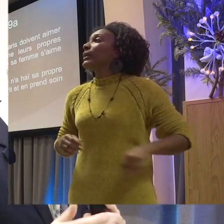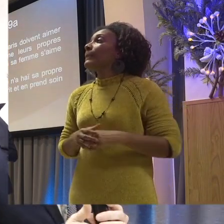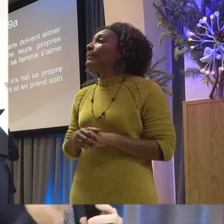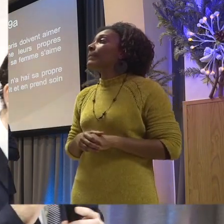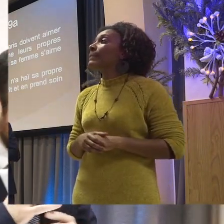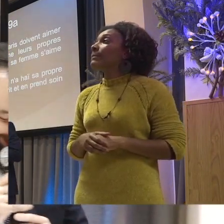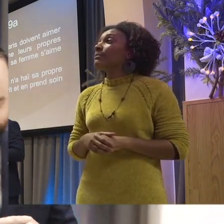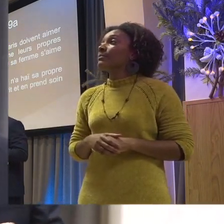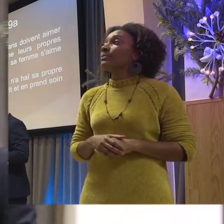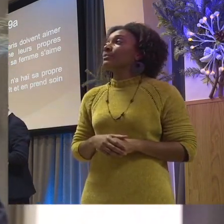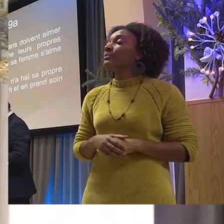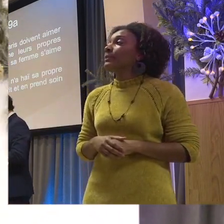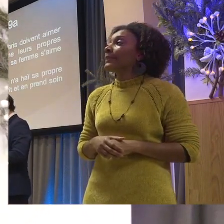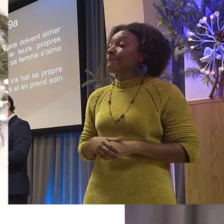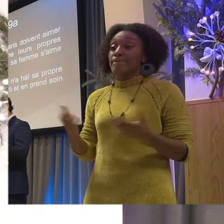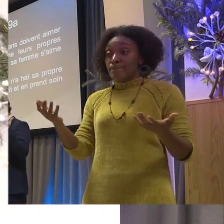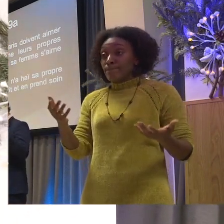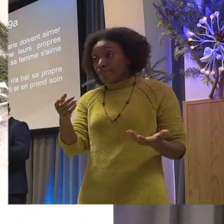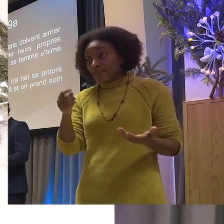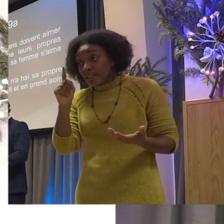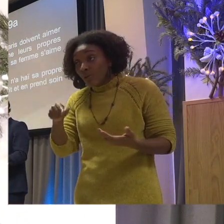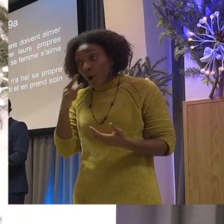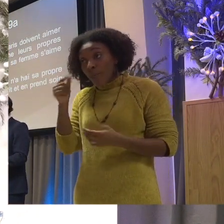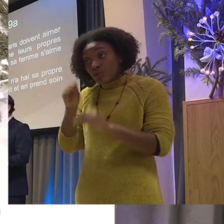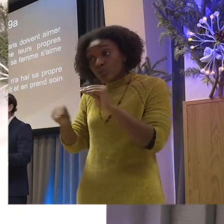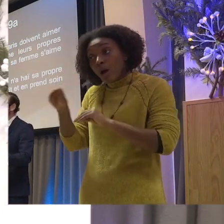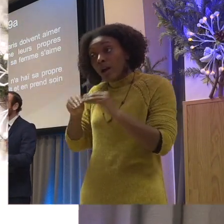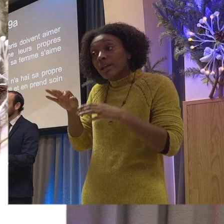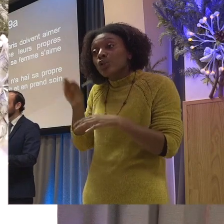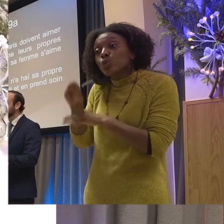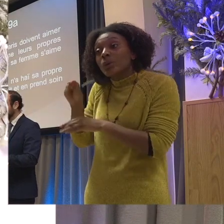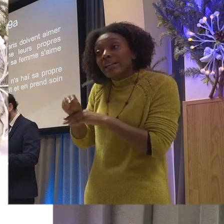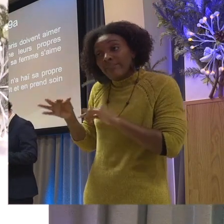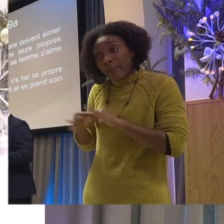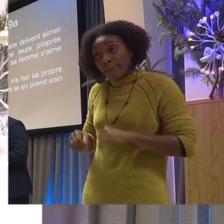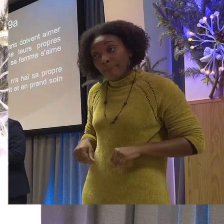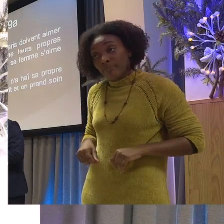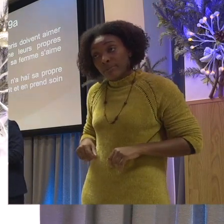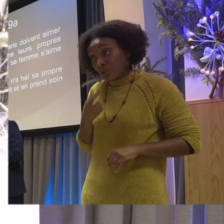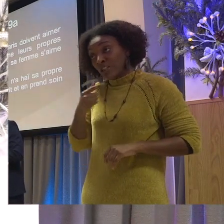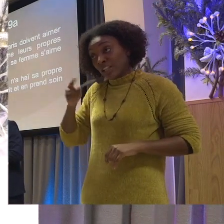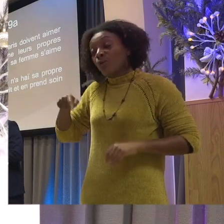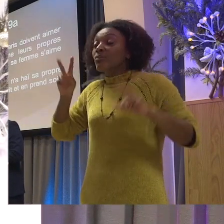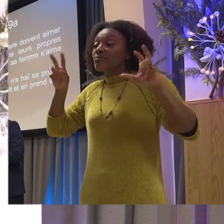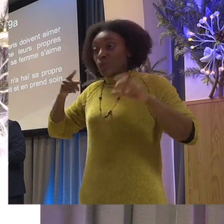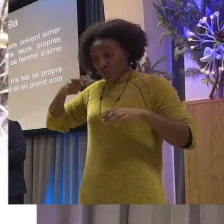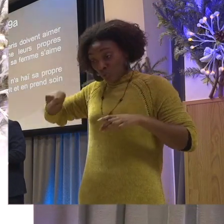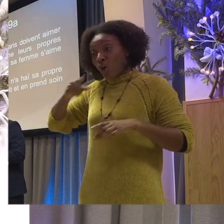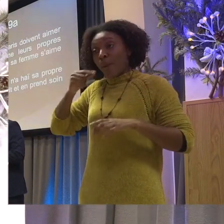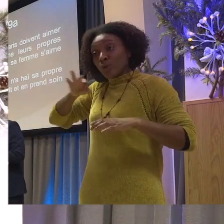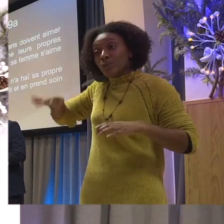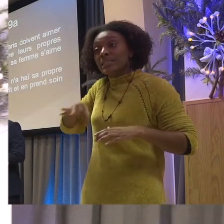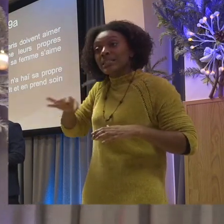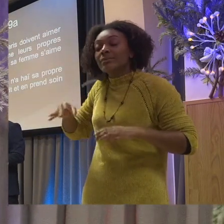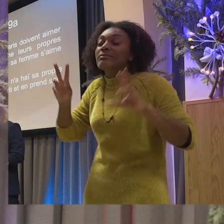Si je prends ce verset tel qu'il est, messieurs, c'est à nous de passer au fourneau. Eh oui. Un mari doit nourrir